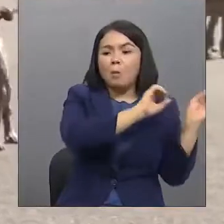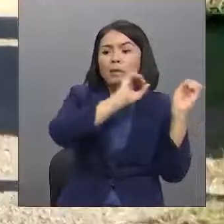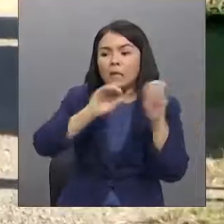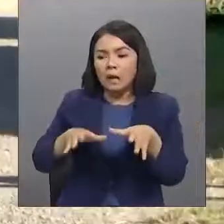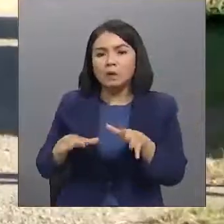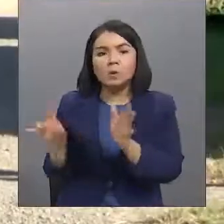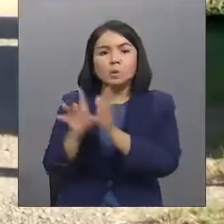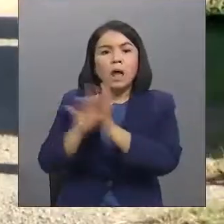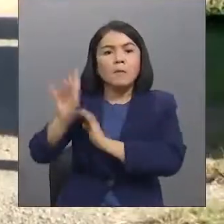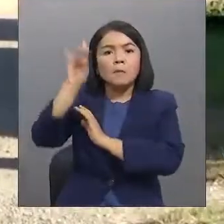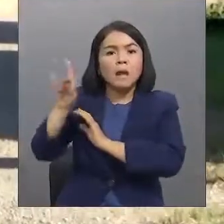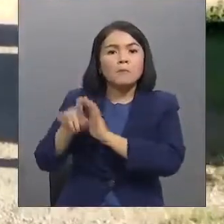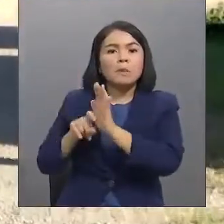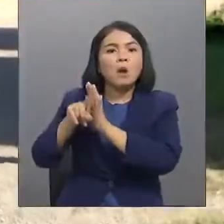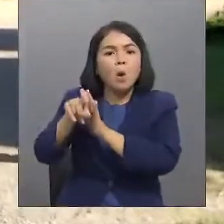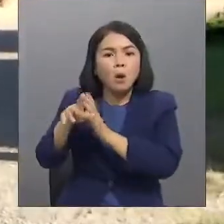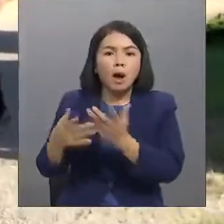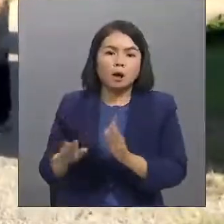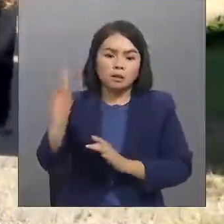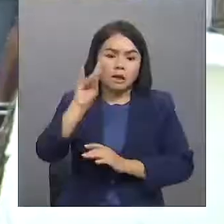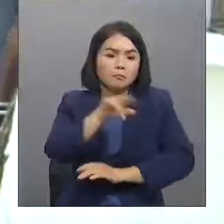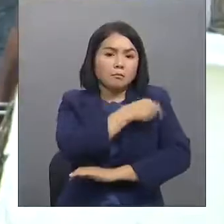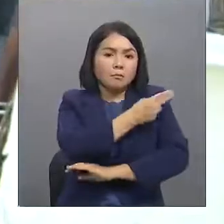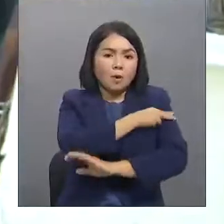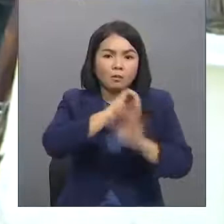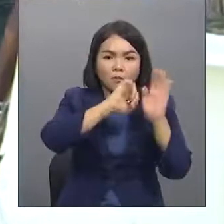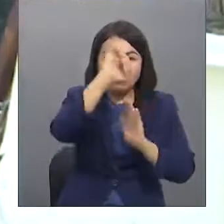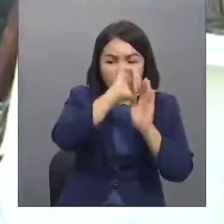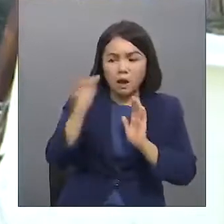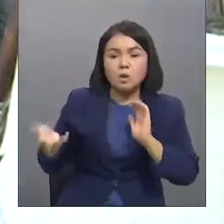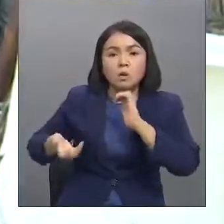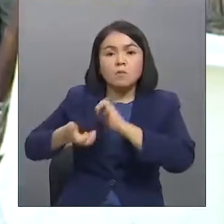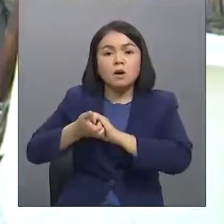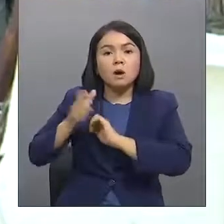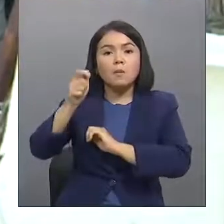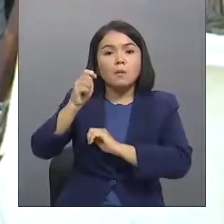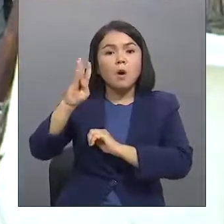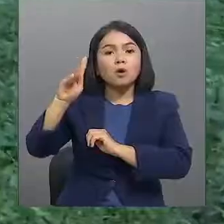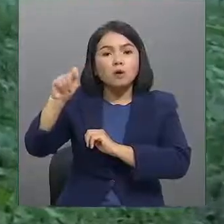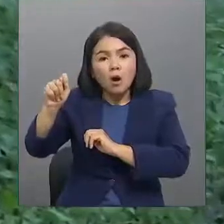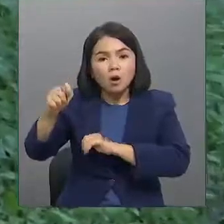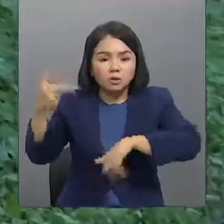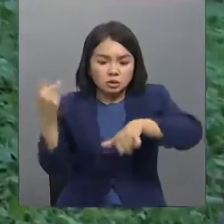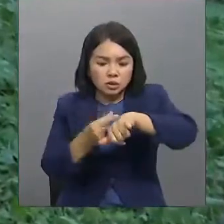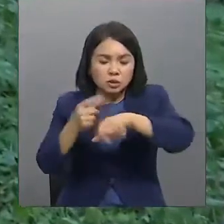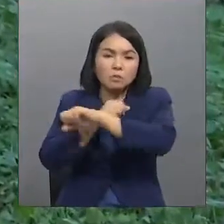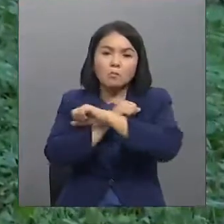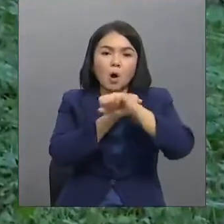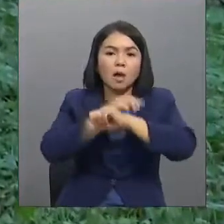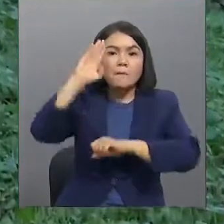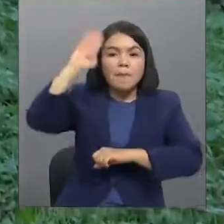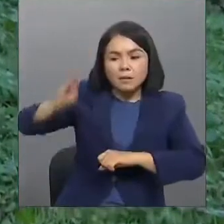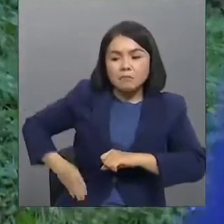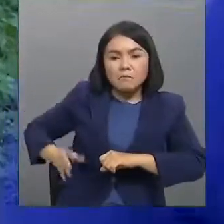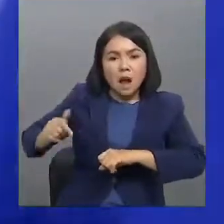าล่าสุดปศุสัตว์จังหวัดเชียงใหม่ได้ร่วมกับองค์กรปกครองส่วนท้องถิ่นดำเนินการฉีดวัคซีนป้องกันโรคพิษสุนัขบ้า